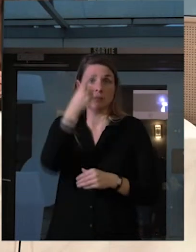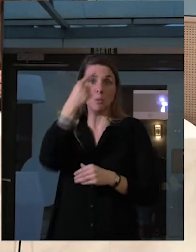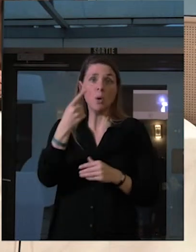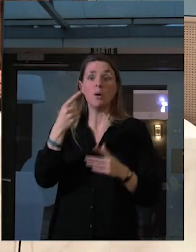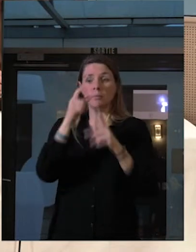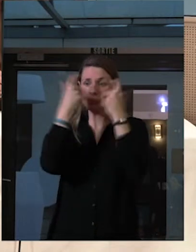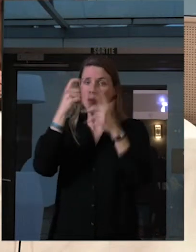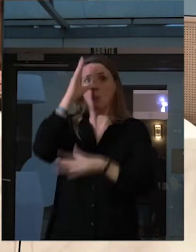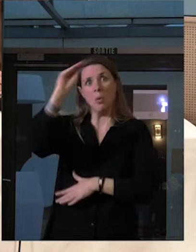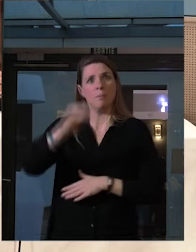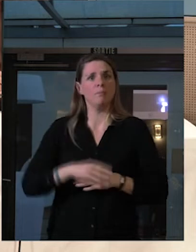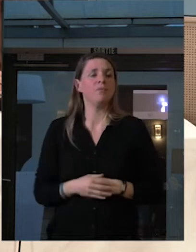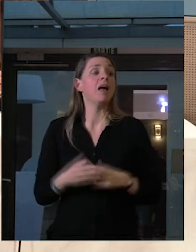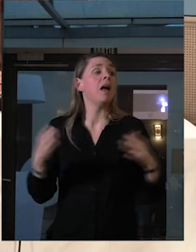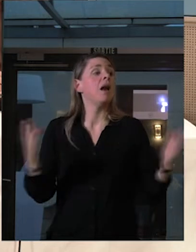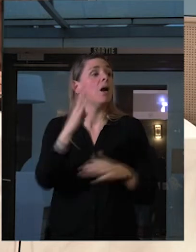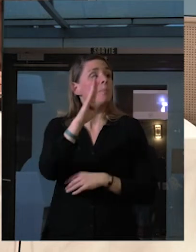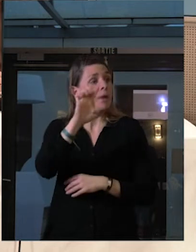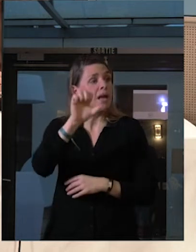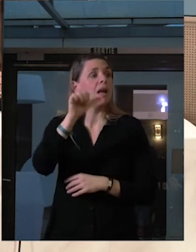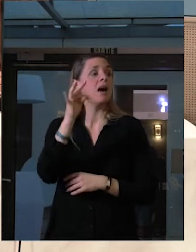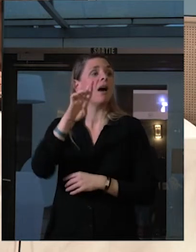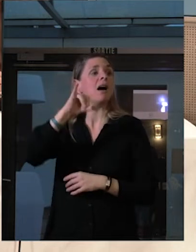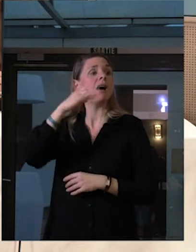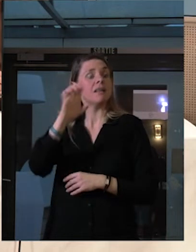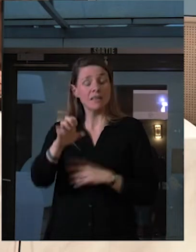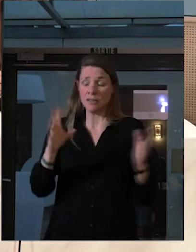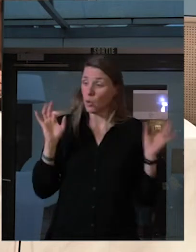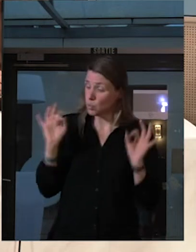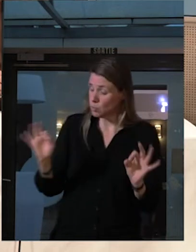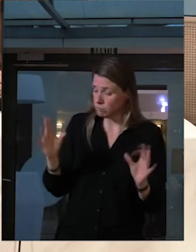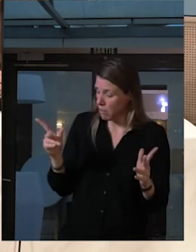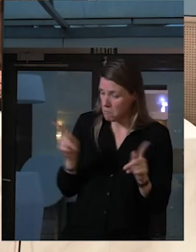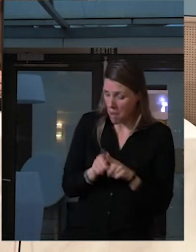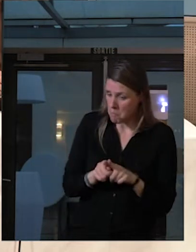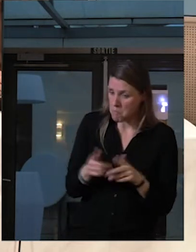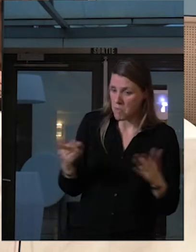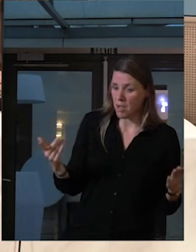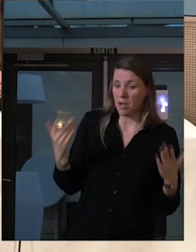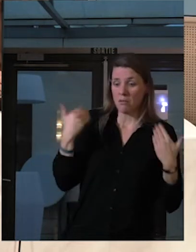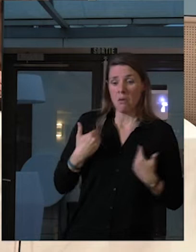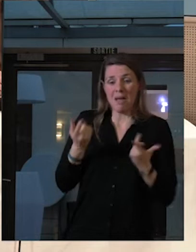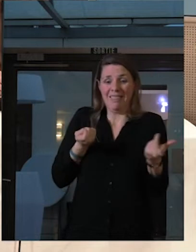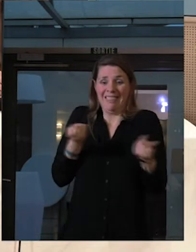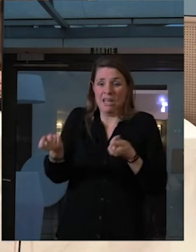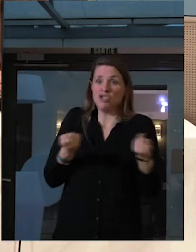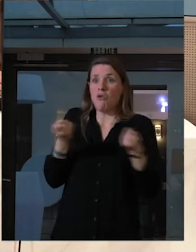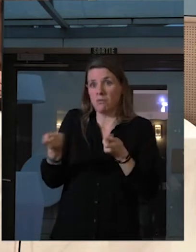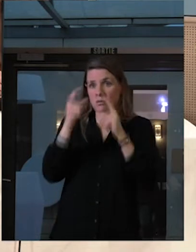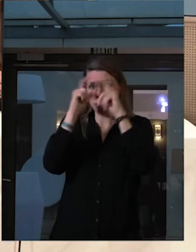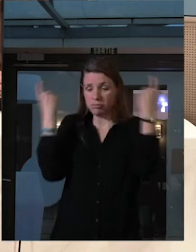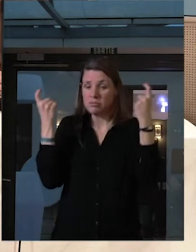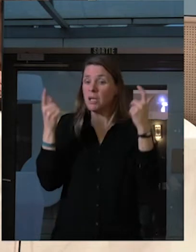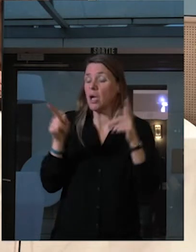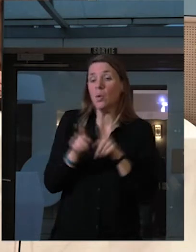Oui. Béatrice. Mais oui, alors c'est la même chose en tant que dirigeante, mais comme ça